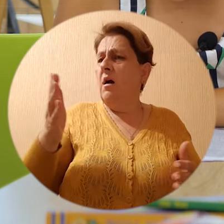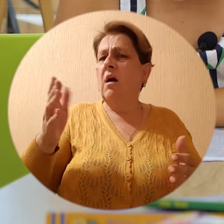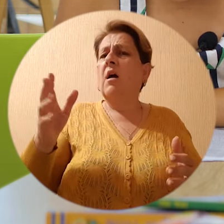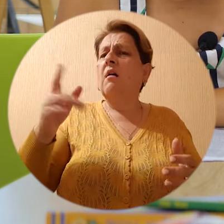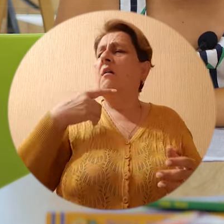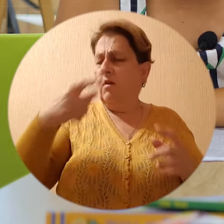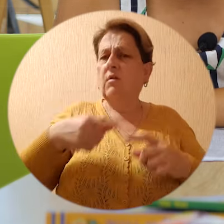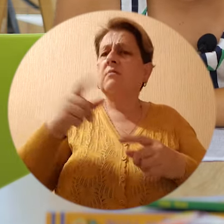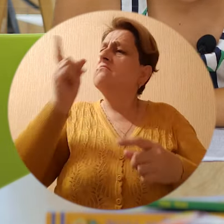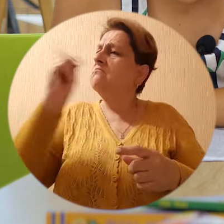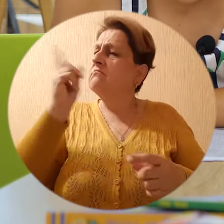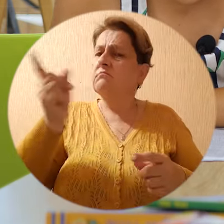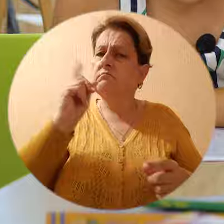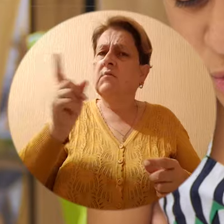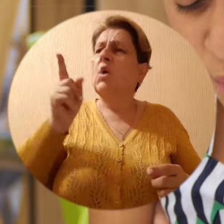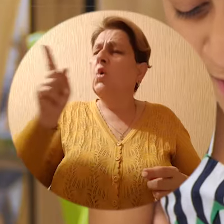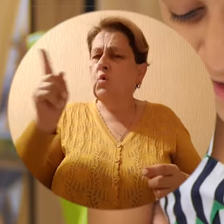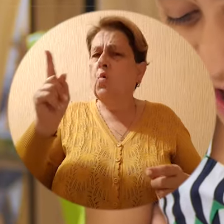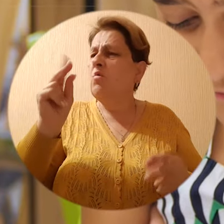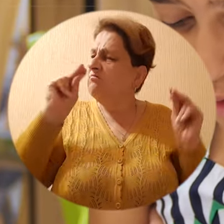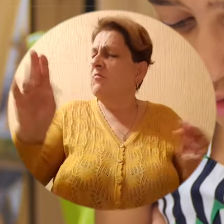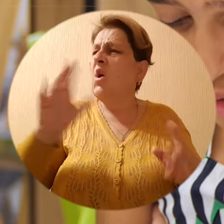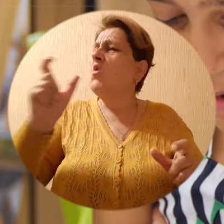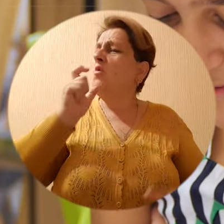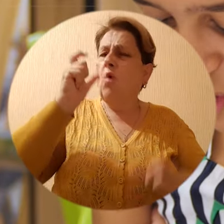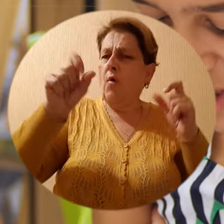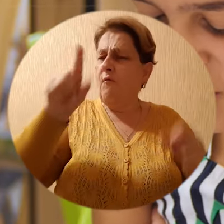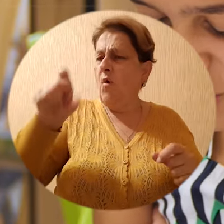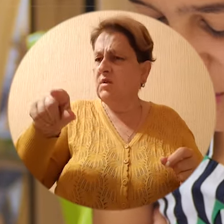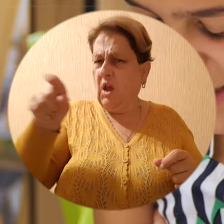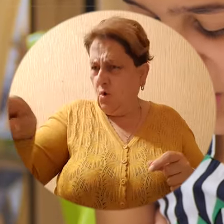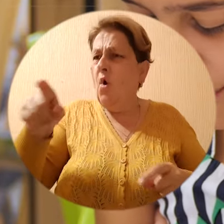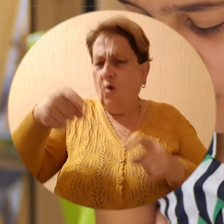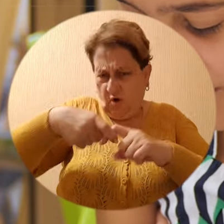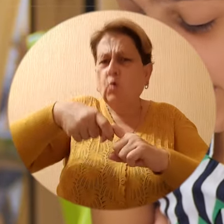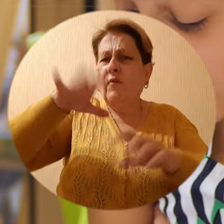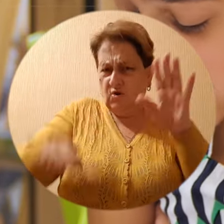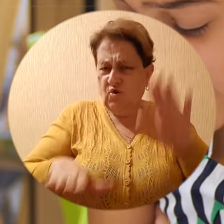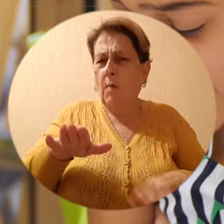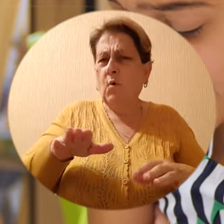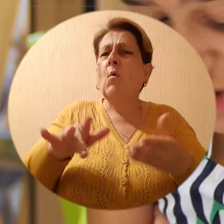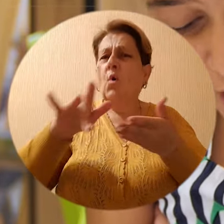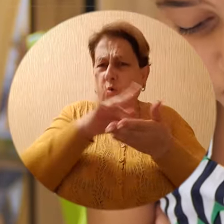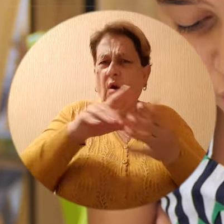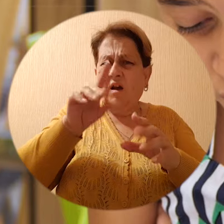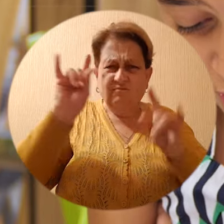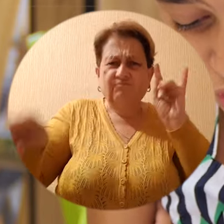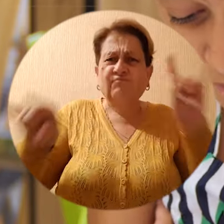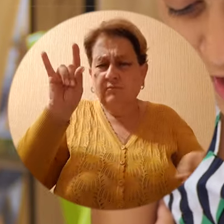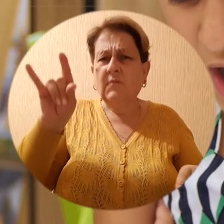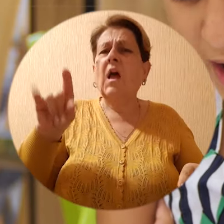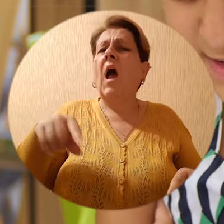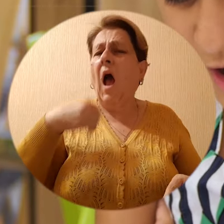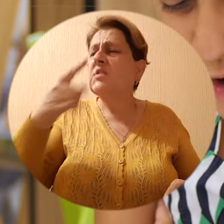բանտով, կախաղանով սպառնալ։ «Դու անիրավ», գոռում էր, «ոսկին կոտով ես չափում, մշակների մեջ խառնություն